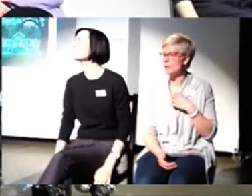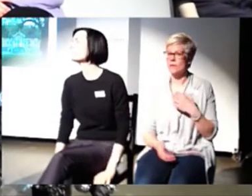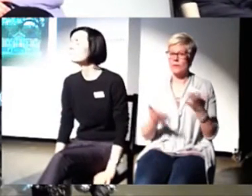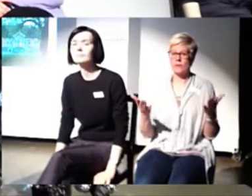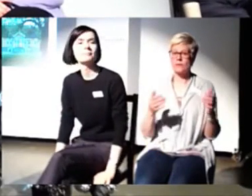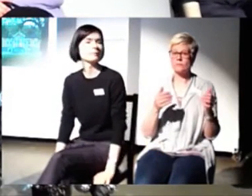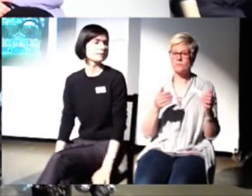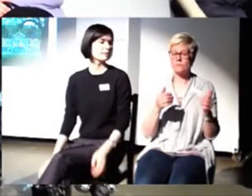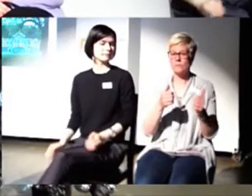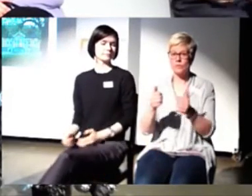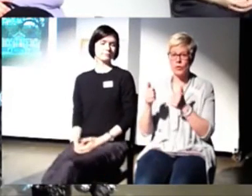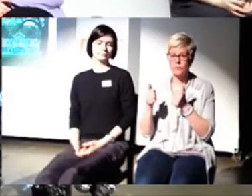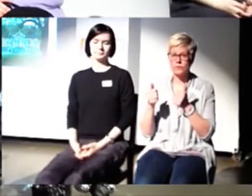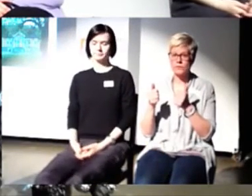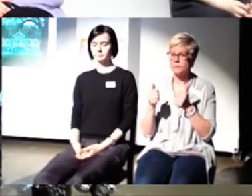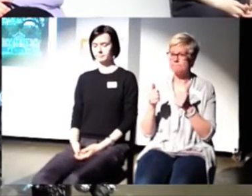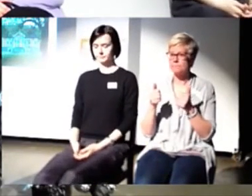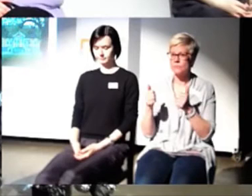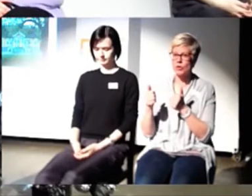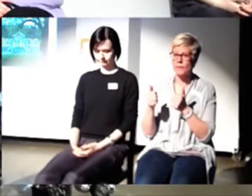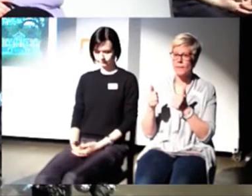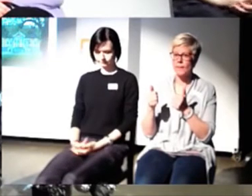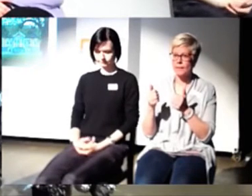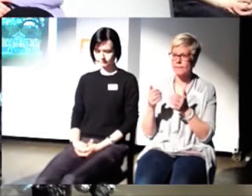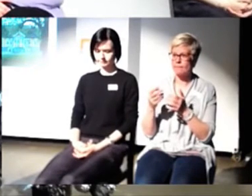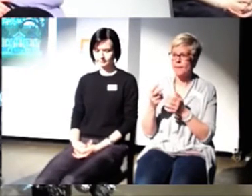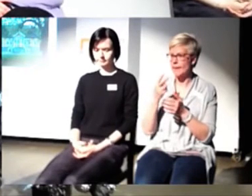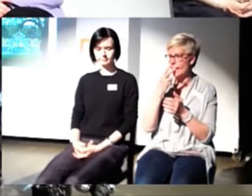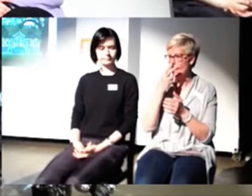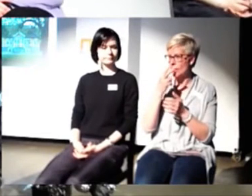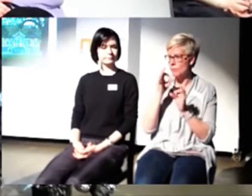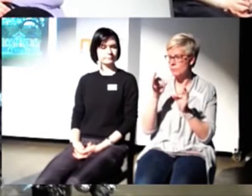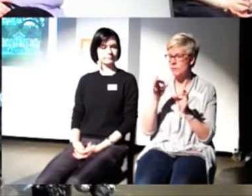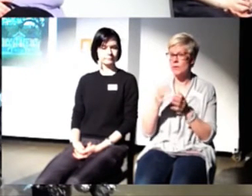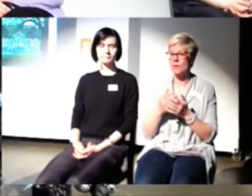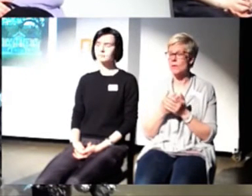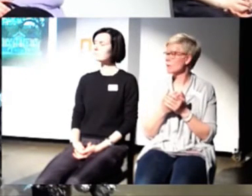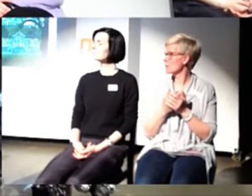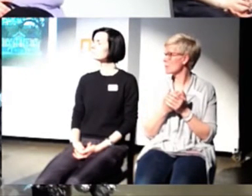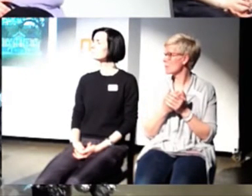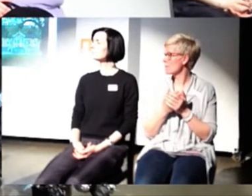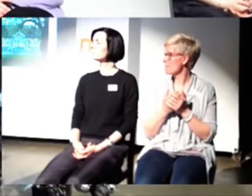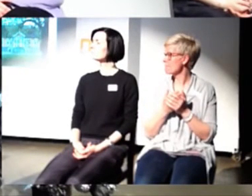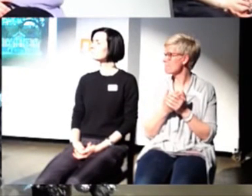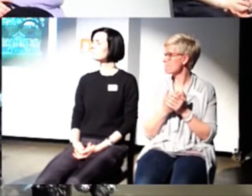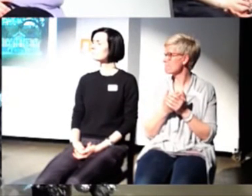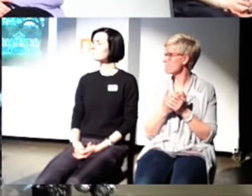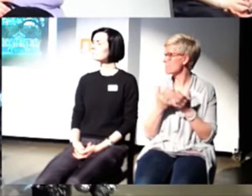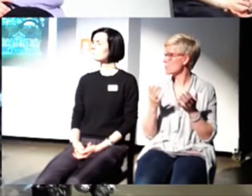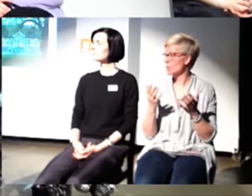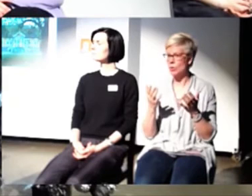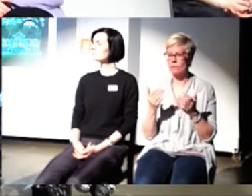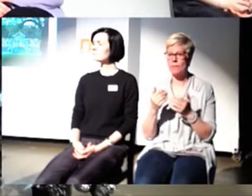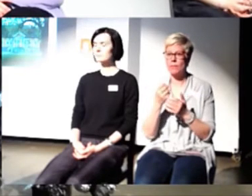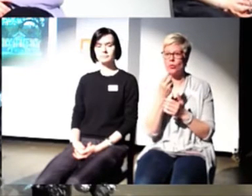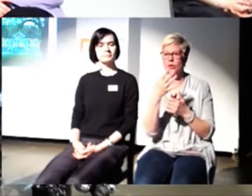Toivottavasti edes ääni ei mene nyt kauhean pahaksi. Eli mä olen nyt vielä teille tallentanut muutamia